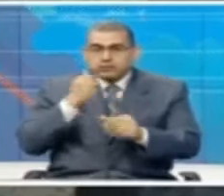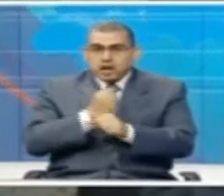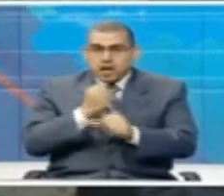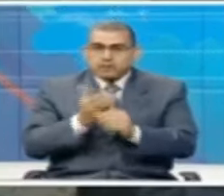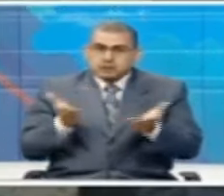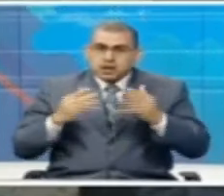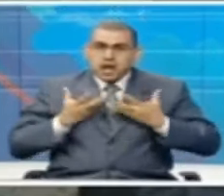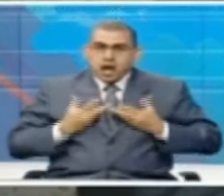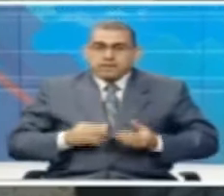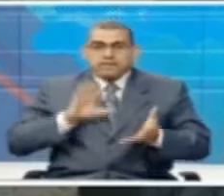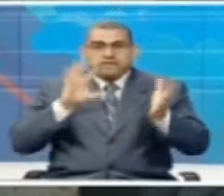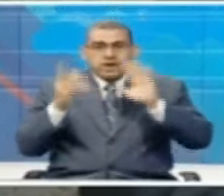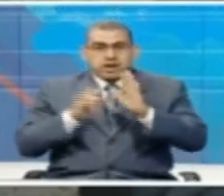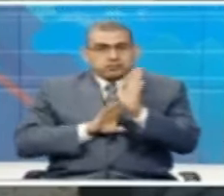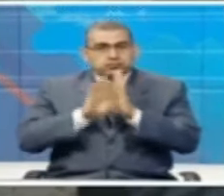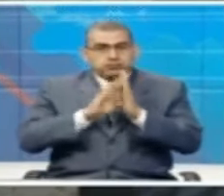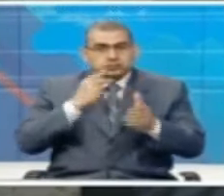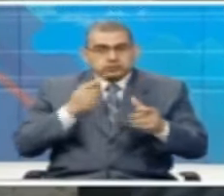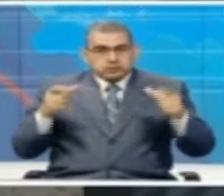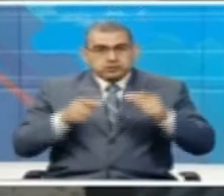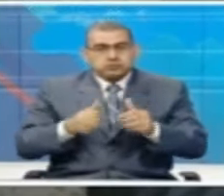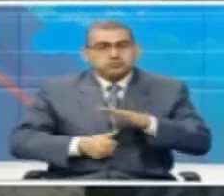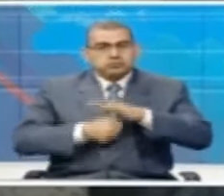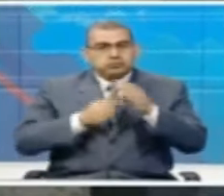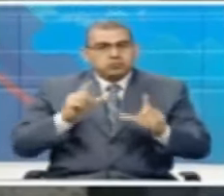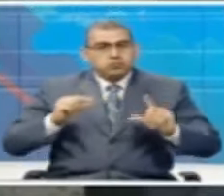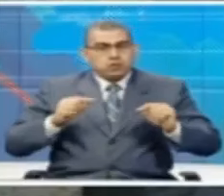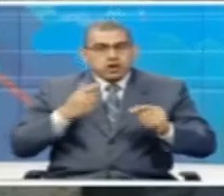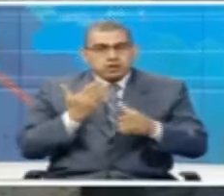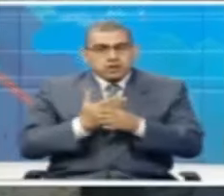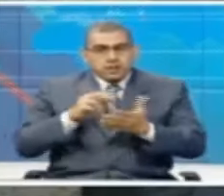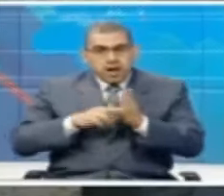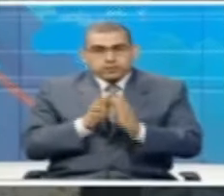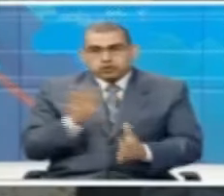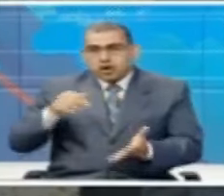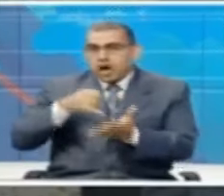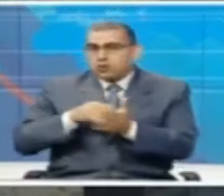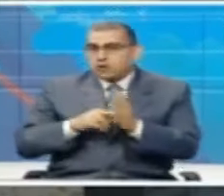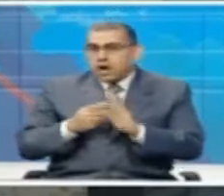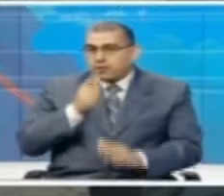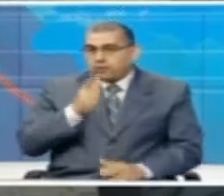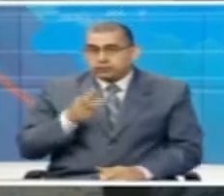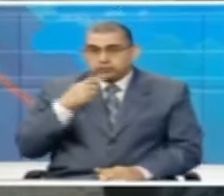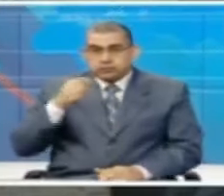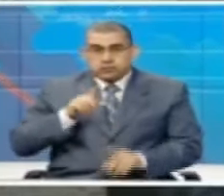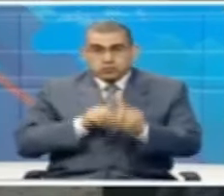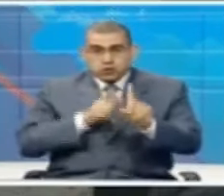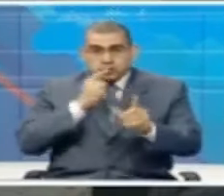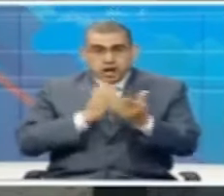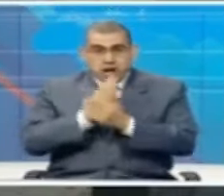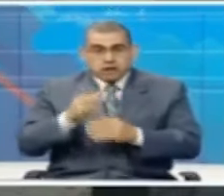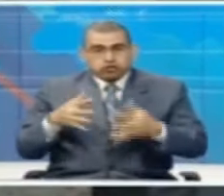تعزيز الأمن العالمي والنمو وجلسة رفيعة المستوى حول الوضع في الشرق الأوسط. وأضاف أبو زيد أن وزير